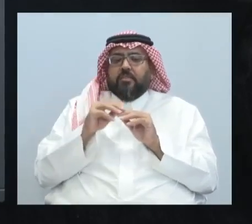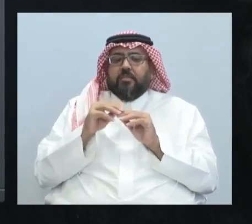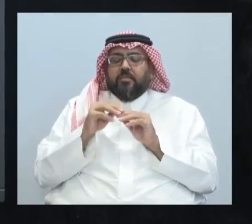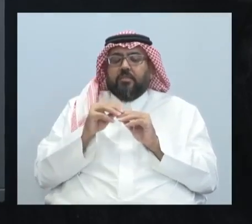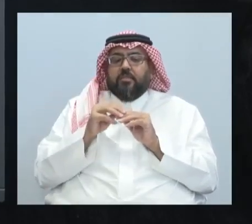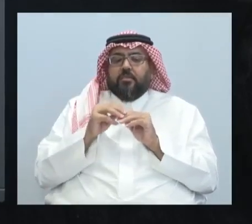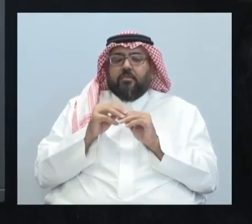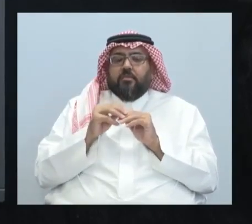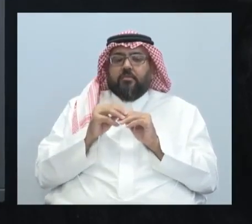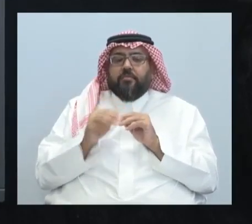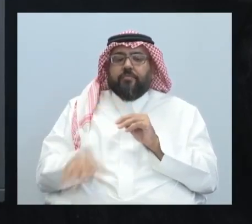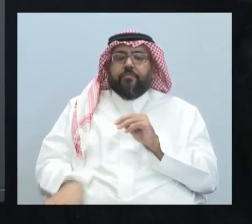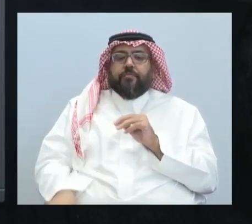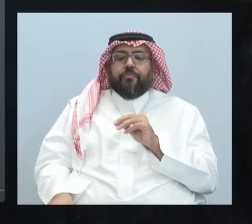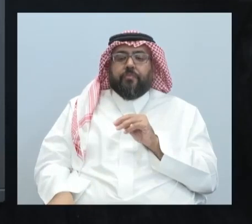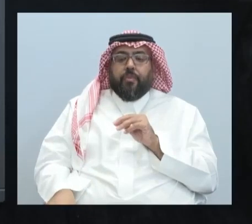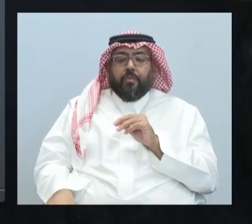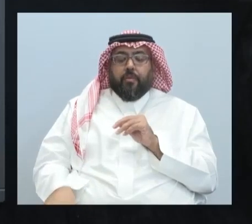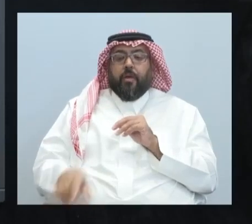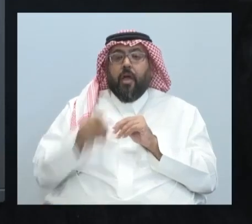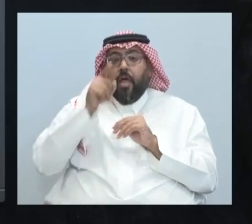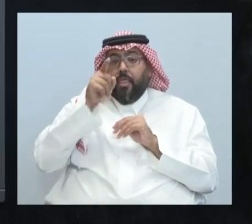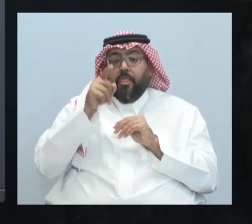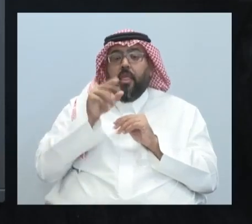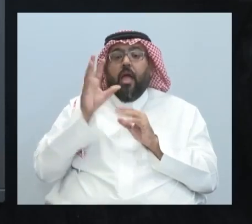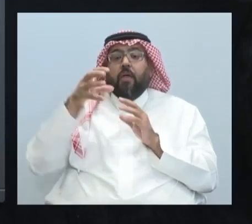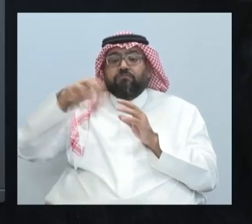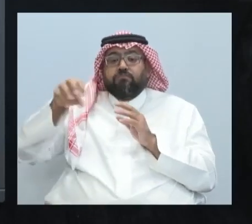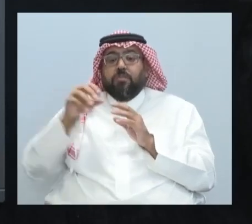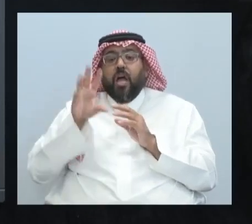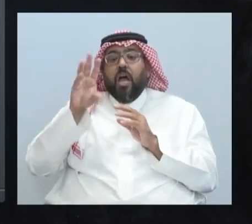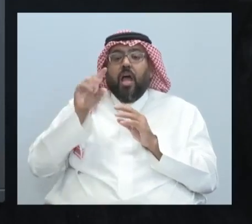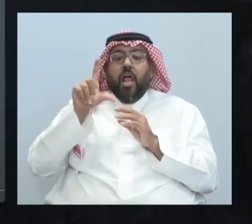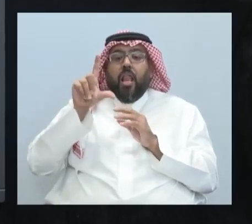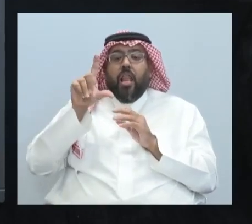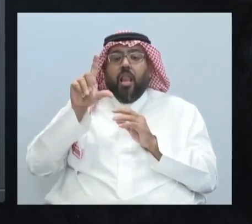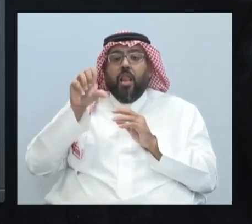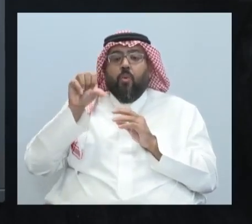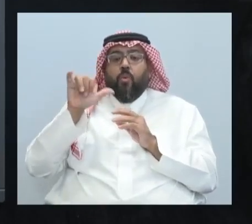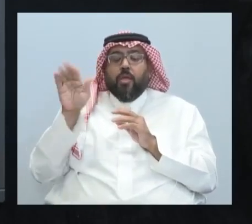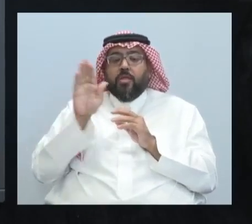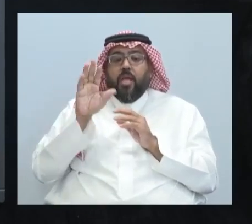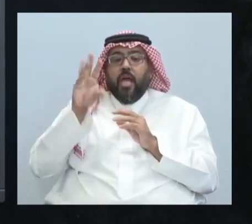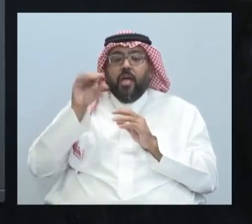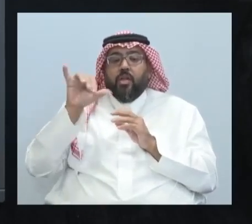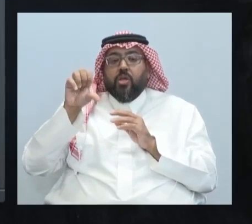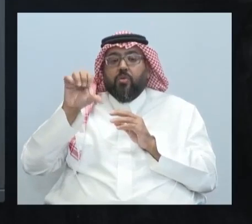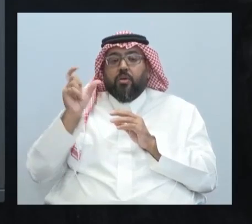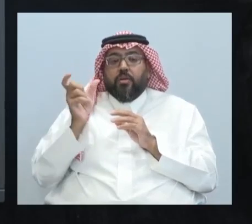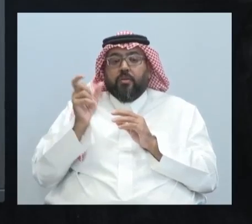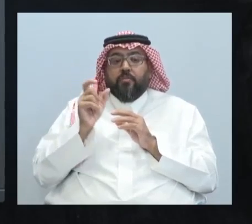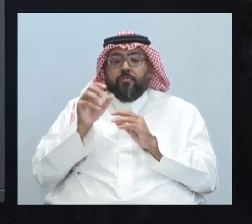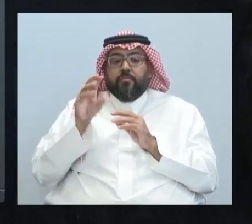انها ايش على انها قاعده وصنفت الحمض على انه يحتوي على ايش على انه يمنح ايش يمنح